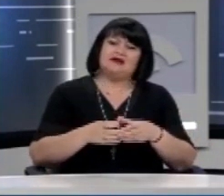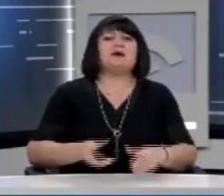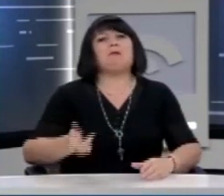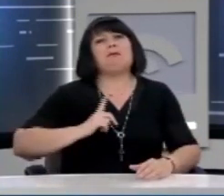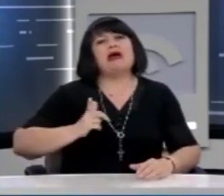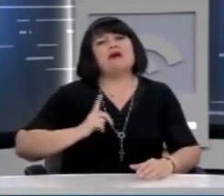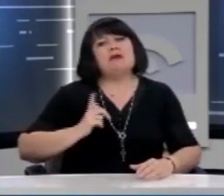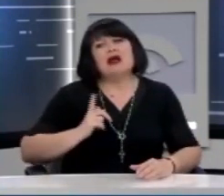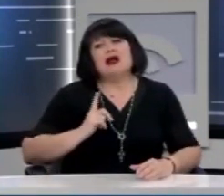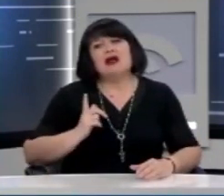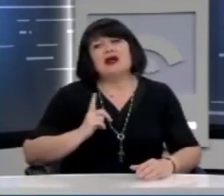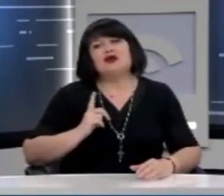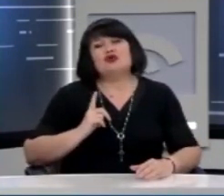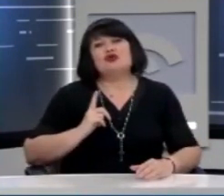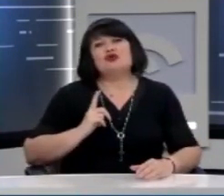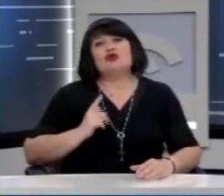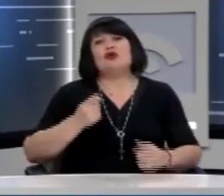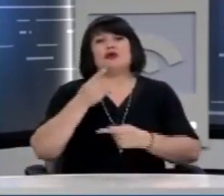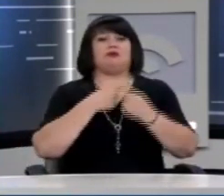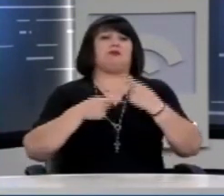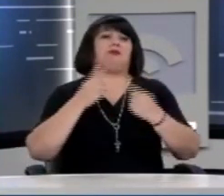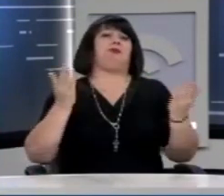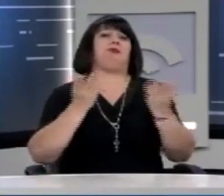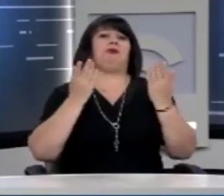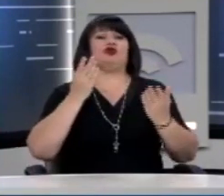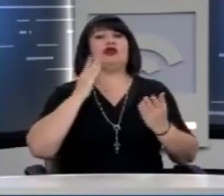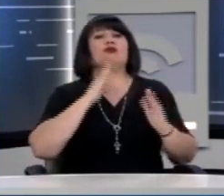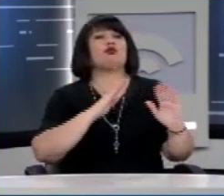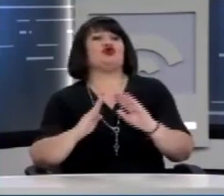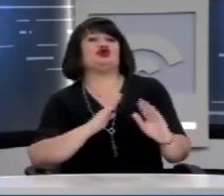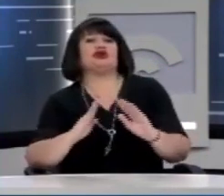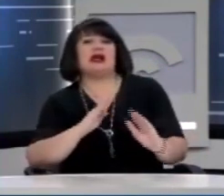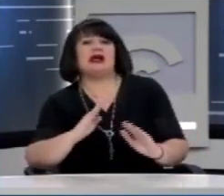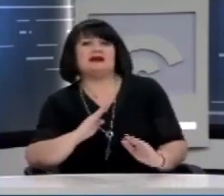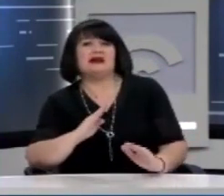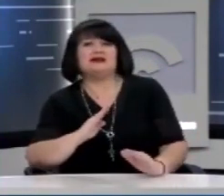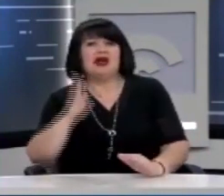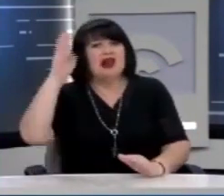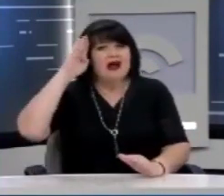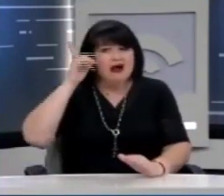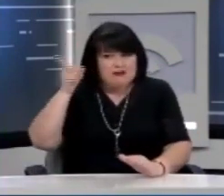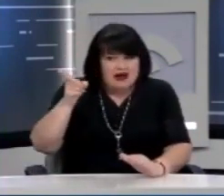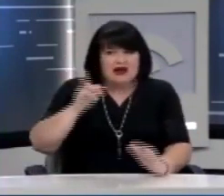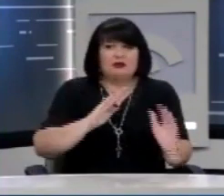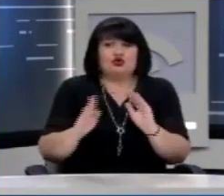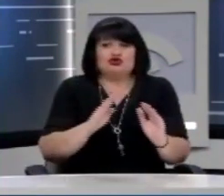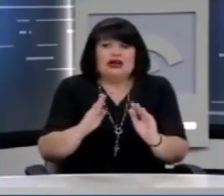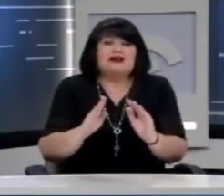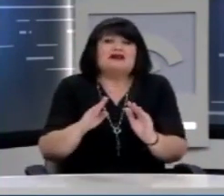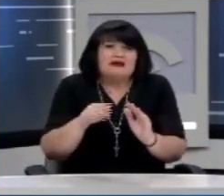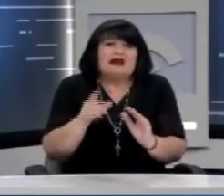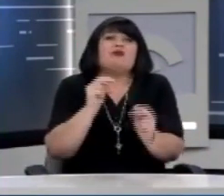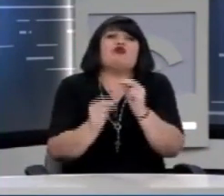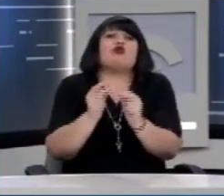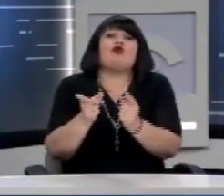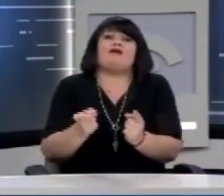ποντάροντας την παρέμβαση των δίθεν προστατών, οι οποίοι είναι μόνο μέρος του προβλήματος και βέβαια